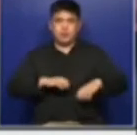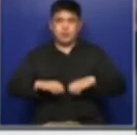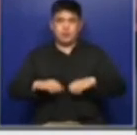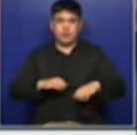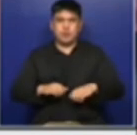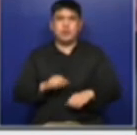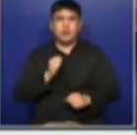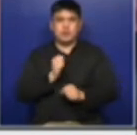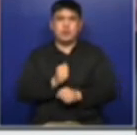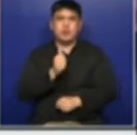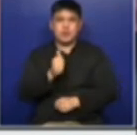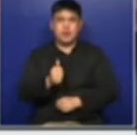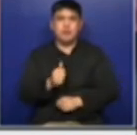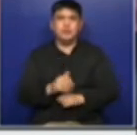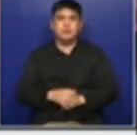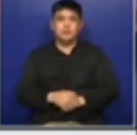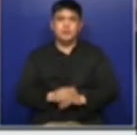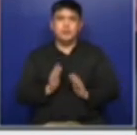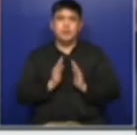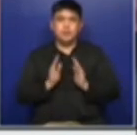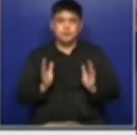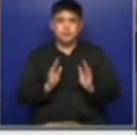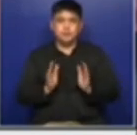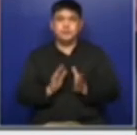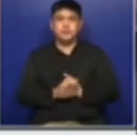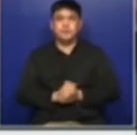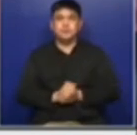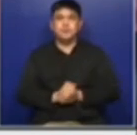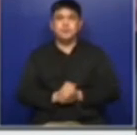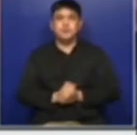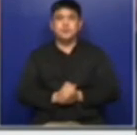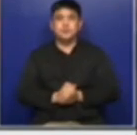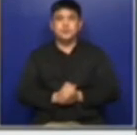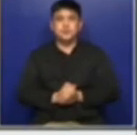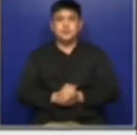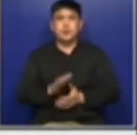ก็สามารถจะประสบความสำเร็จได้ขอบคุณครับ ขอบคุณครับต้องขอให้ท่านสมาชิก